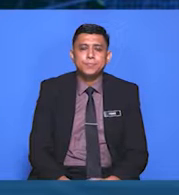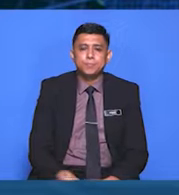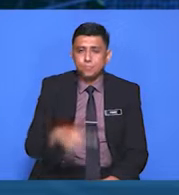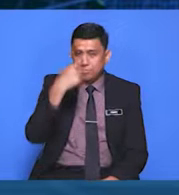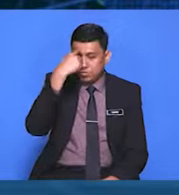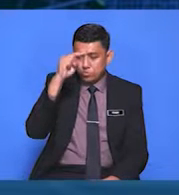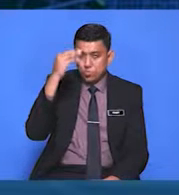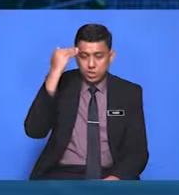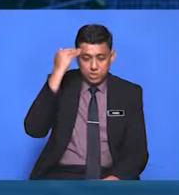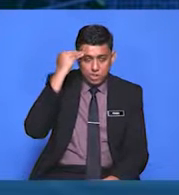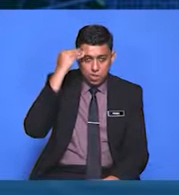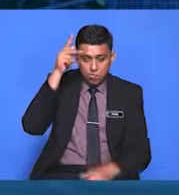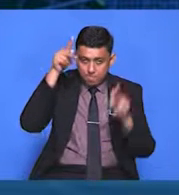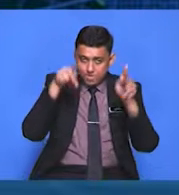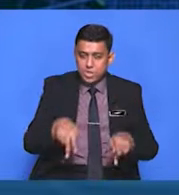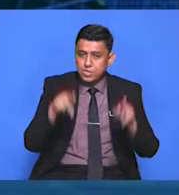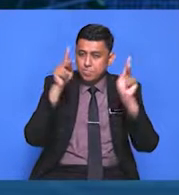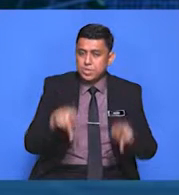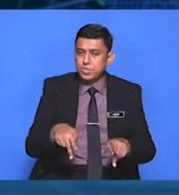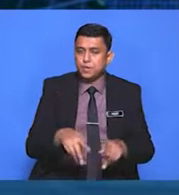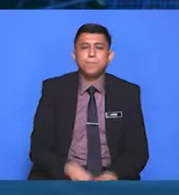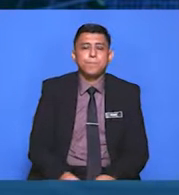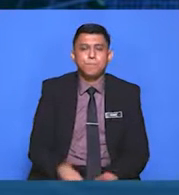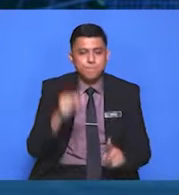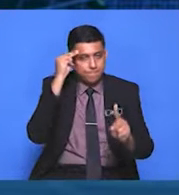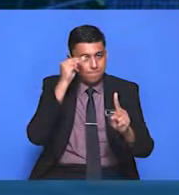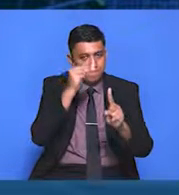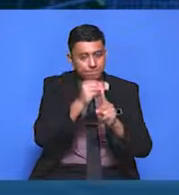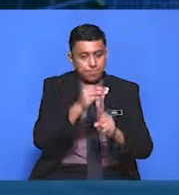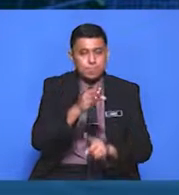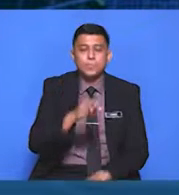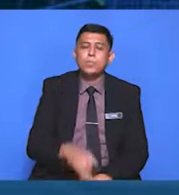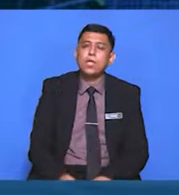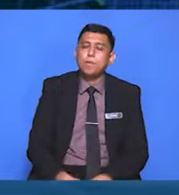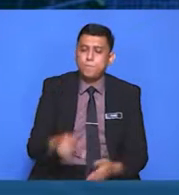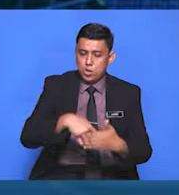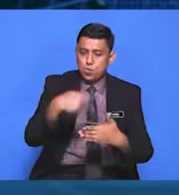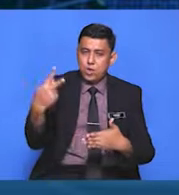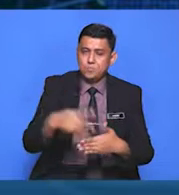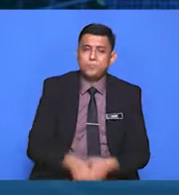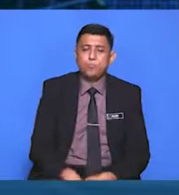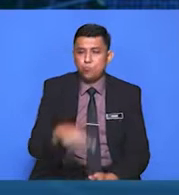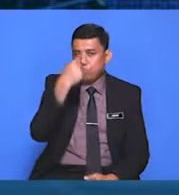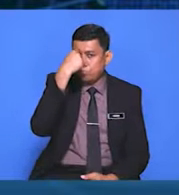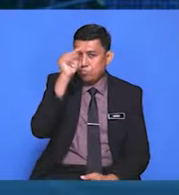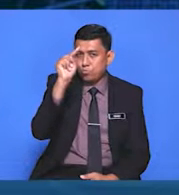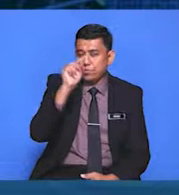Untuk pengetahuan para pelajar, matlamat firma pengeluaran ialah